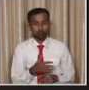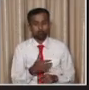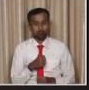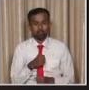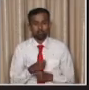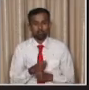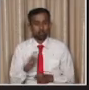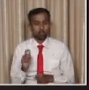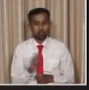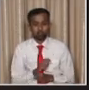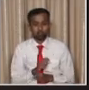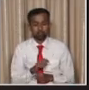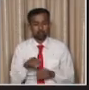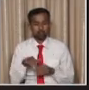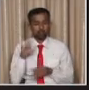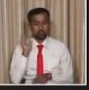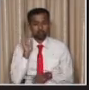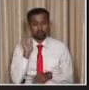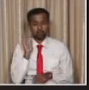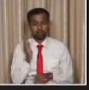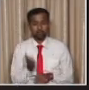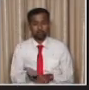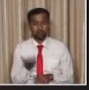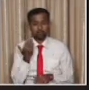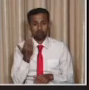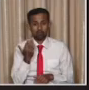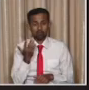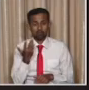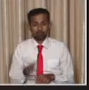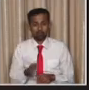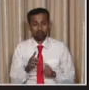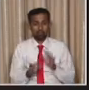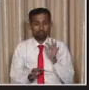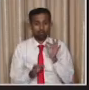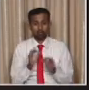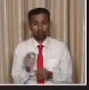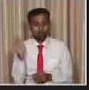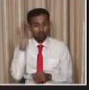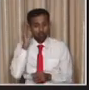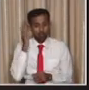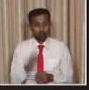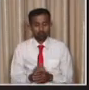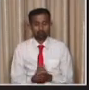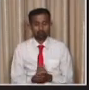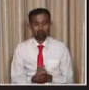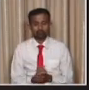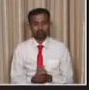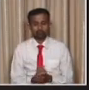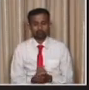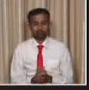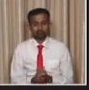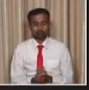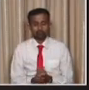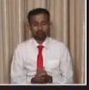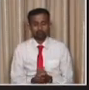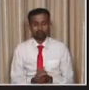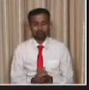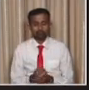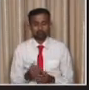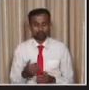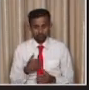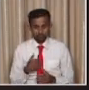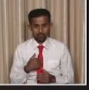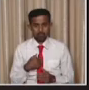රාජ්‍ය ආදායම ඉතිහාසයේ කවදාවටත් වඩා වැඩි වුණා කියලත් කයිවාරු ගහනවා අපි ඇහුවෝ. එතකොට දැන් අද සාමාන්‍යයෙන් අපේ